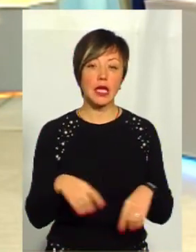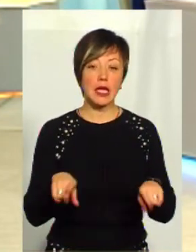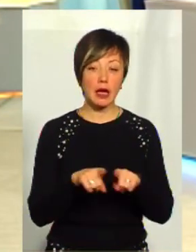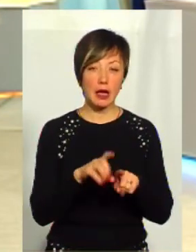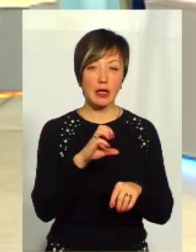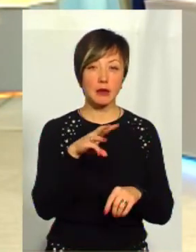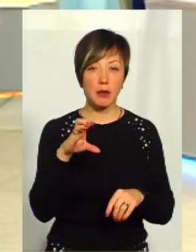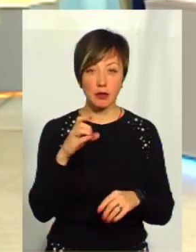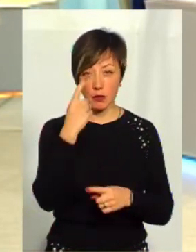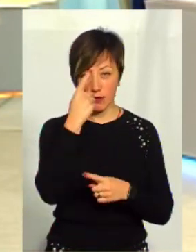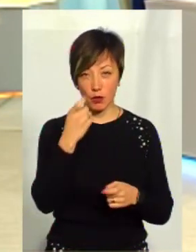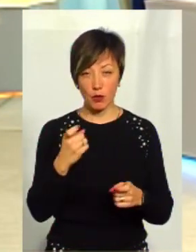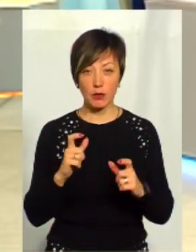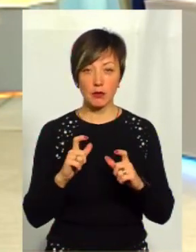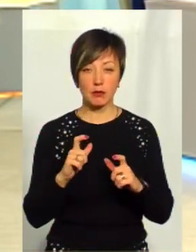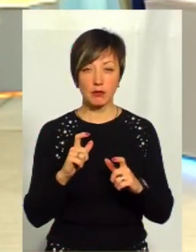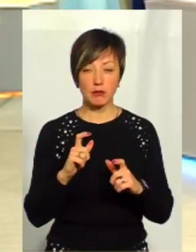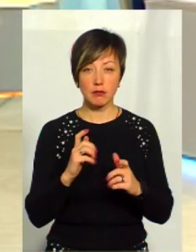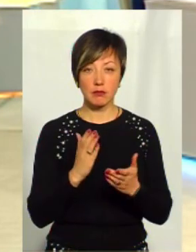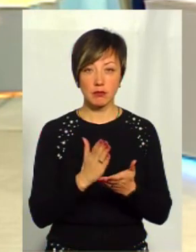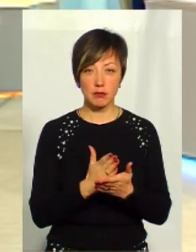такі СМС-повідомлення, вони приходять на